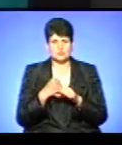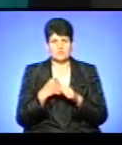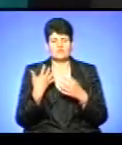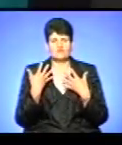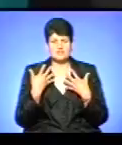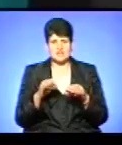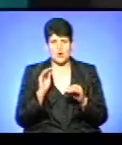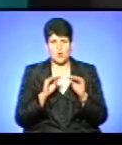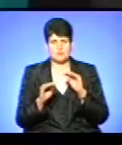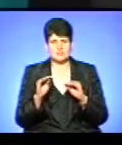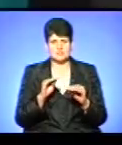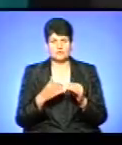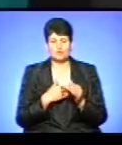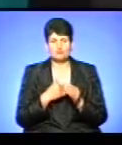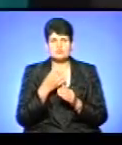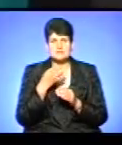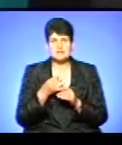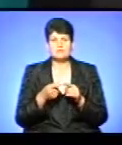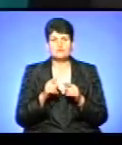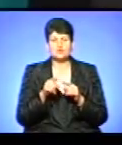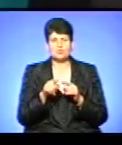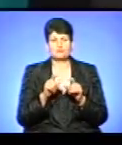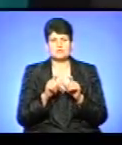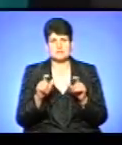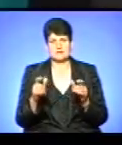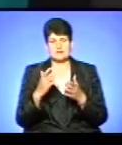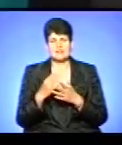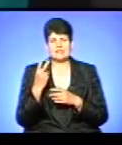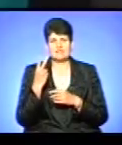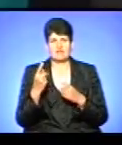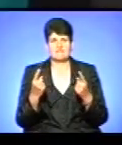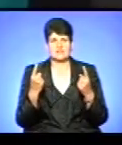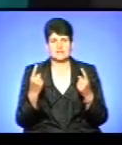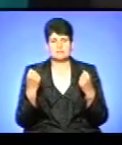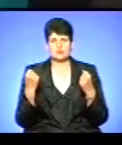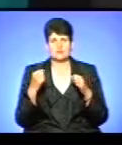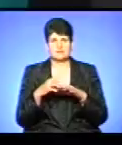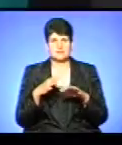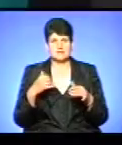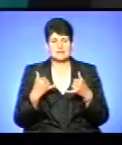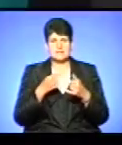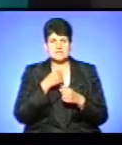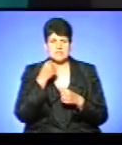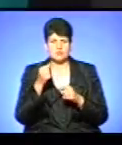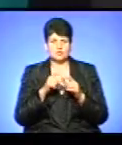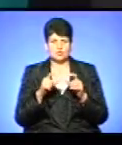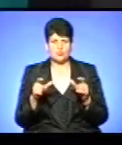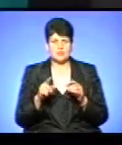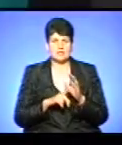облаштований? Він вже облаштований. Хочу сказати, що в даному закладі два великих спортивних зали для старшої школи і для